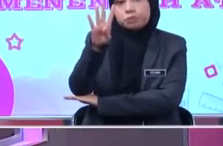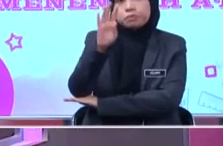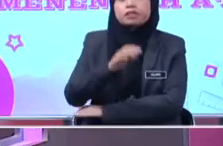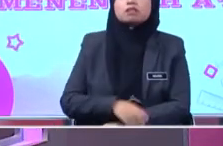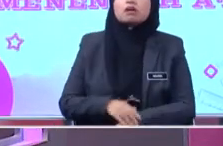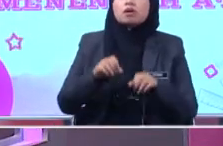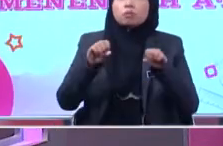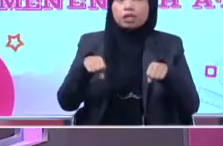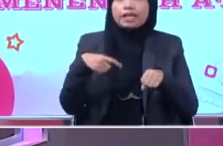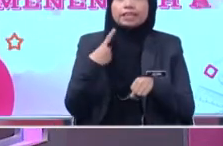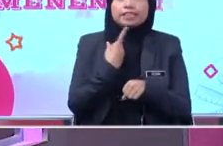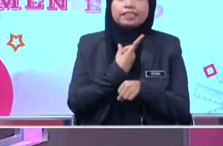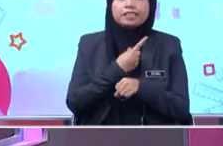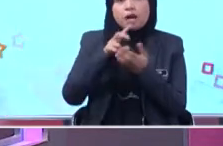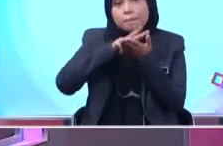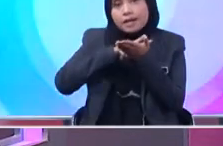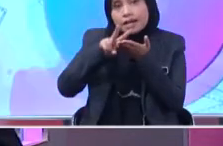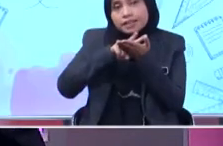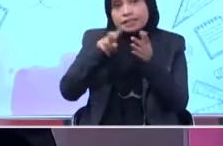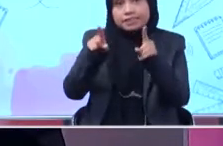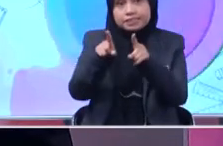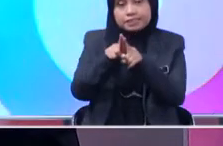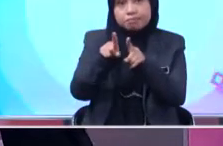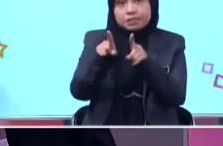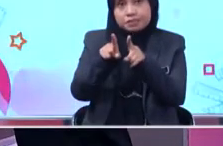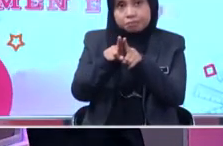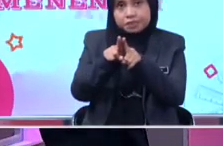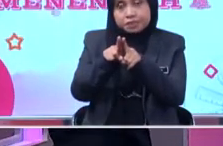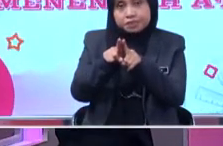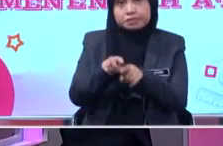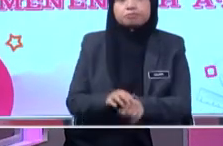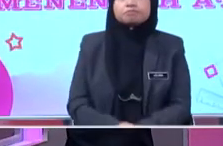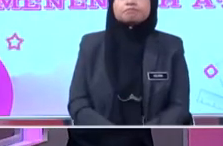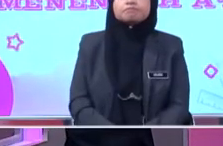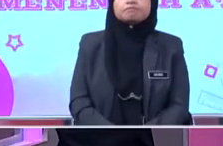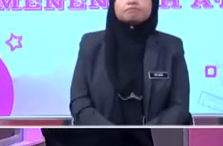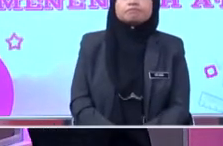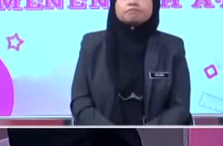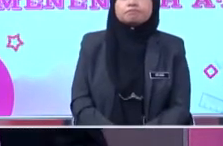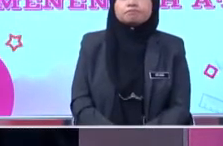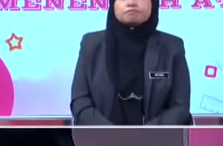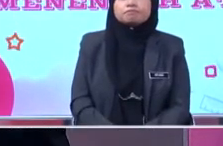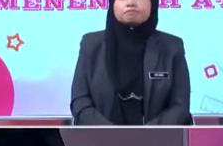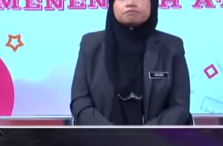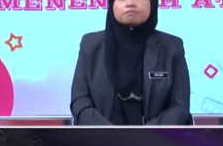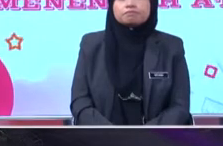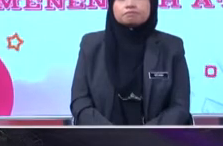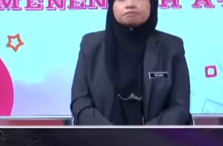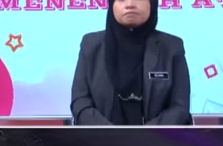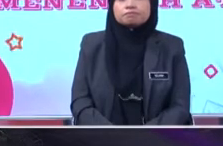boleh tak kita baca berdakwah sampai akhir untuk kita dapatkan bacaannya betul oleh